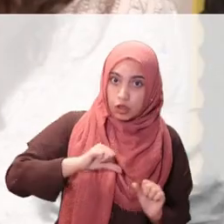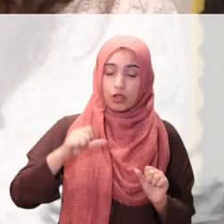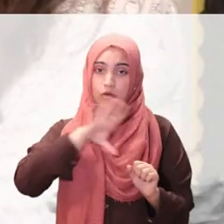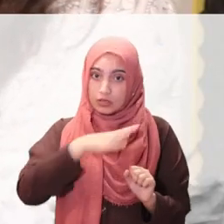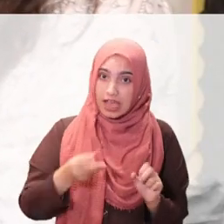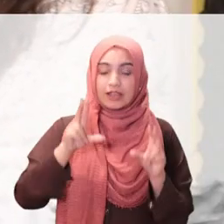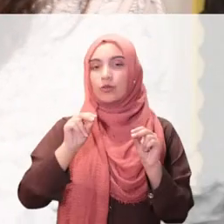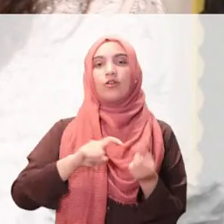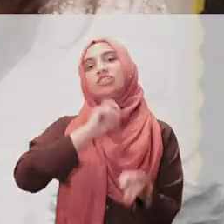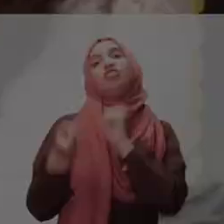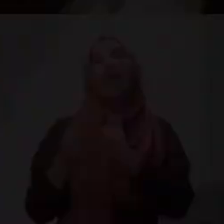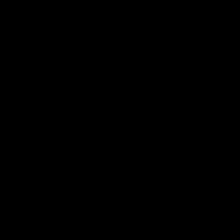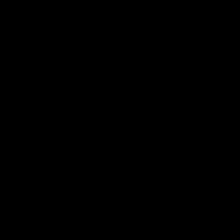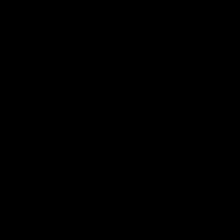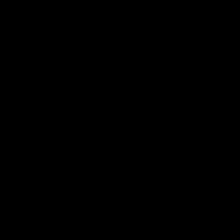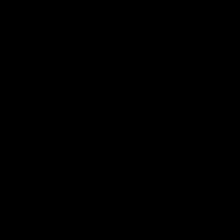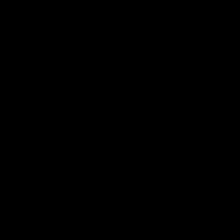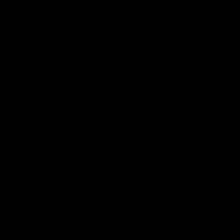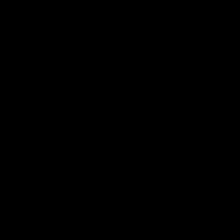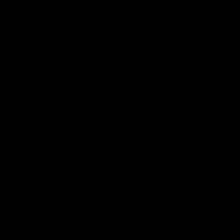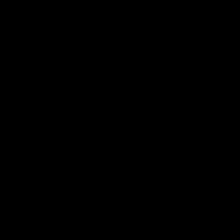थैंक यू थैंक यू